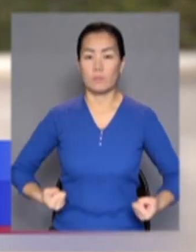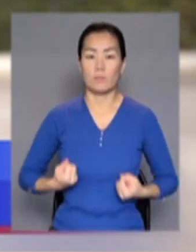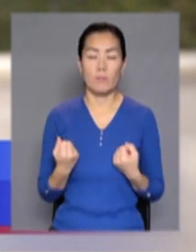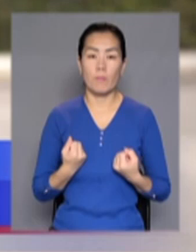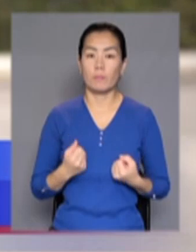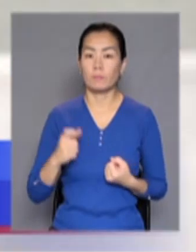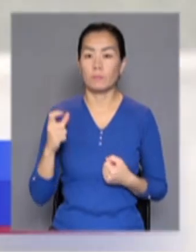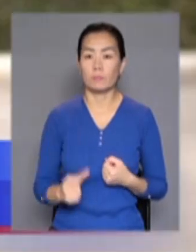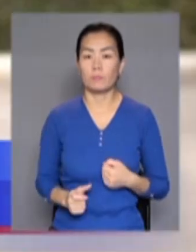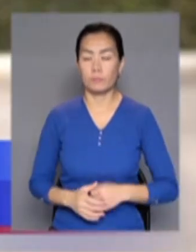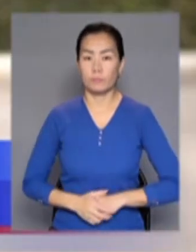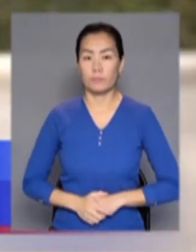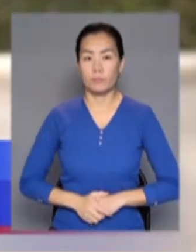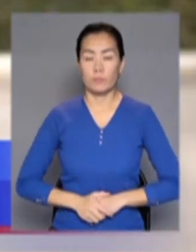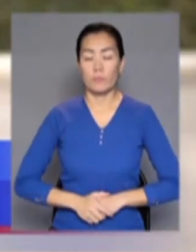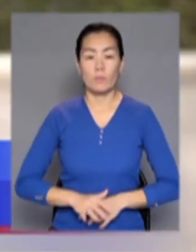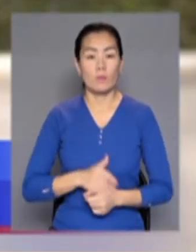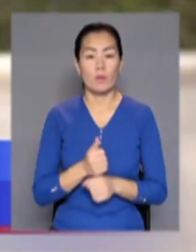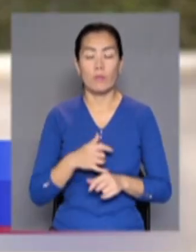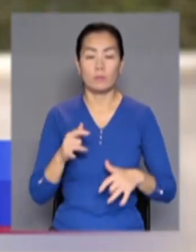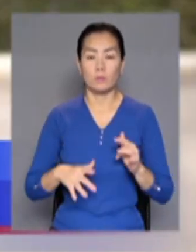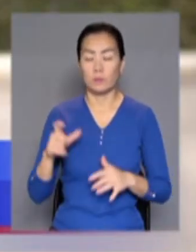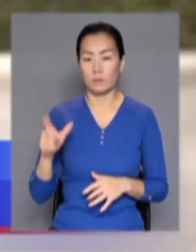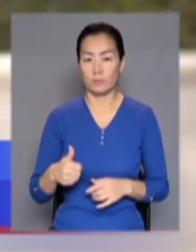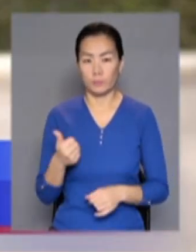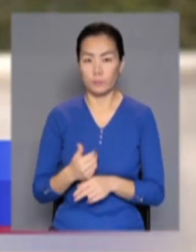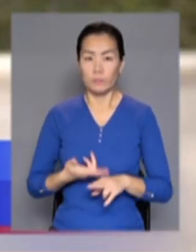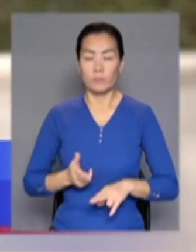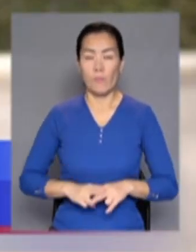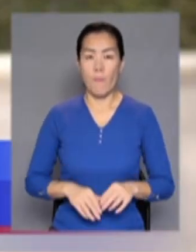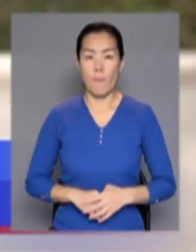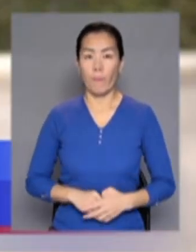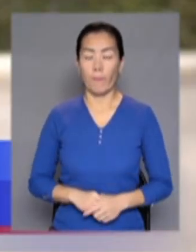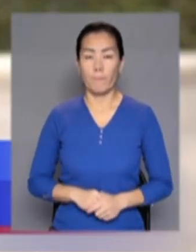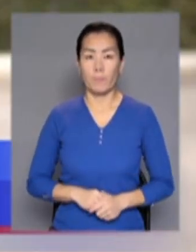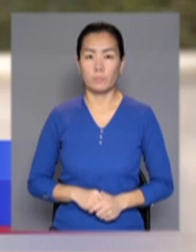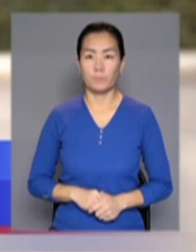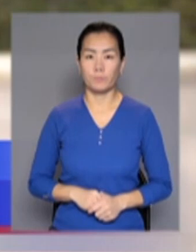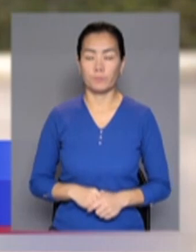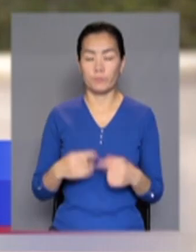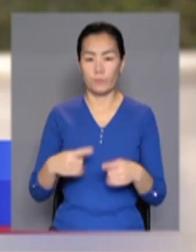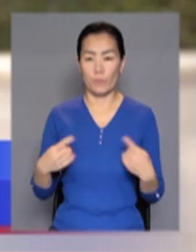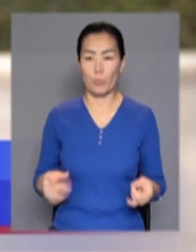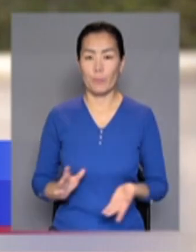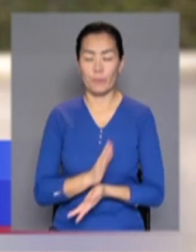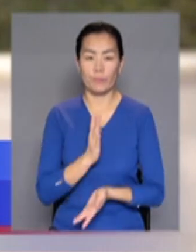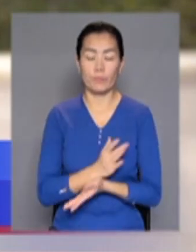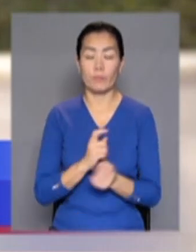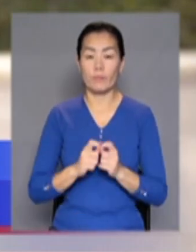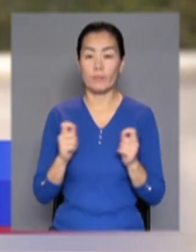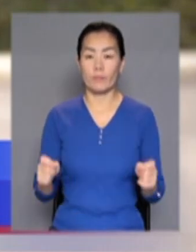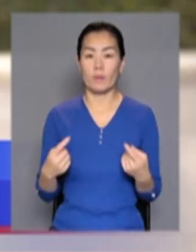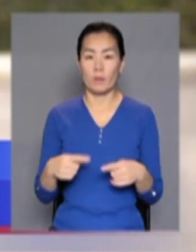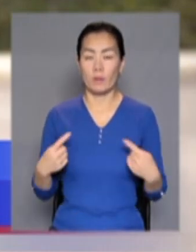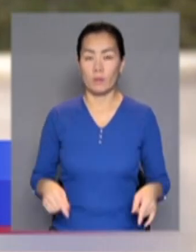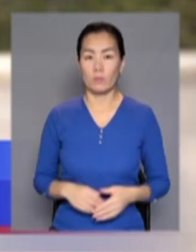келе жатқан қаламгер. Менің бас редакторым ол кісі. Сонда жаңағы талай енді газетті шығарған кезде